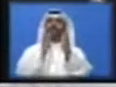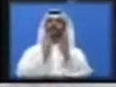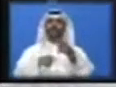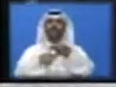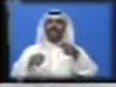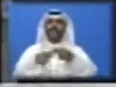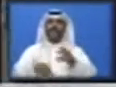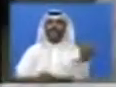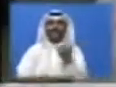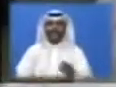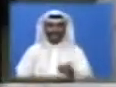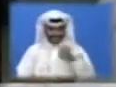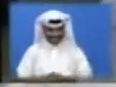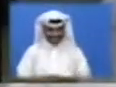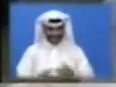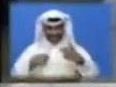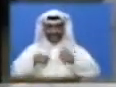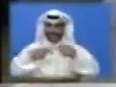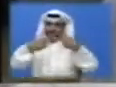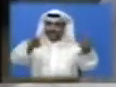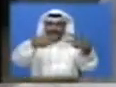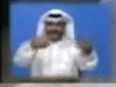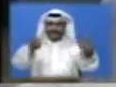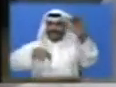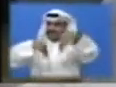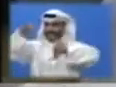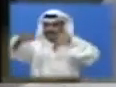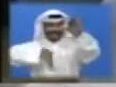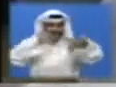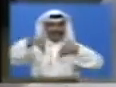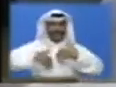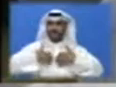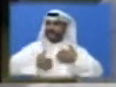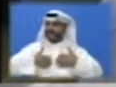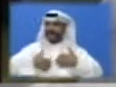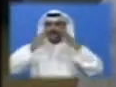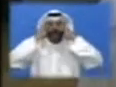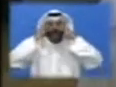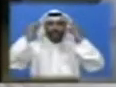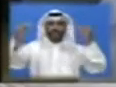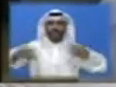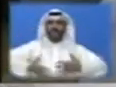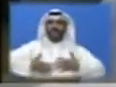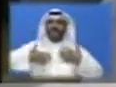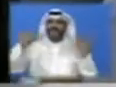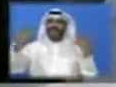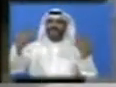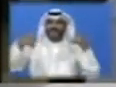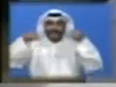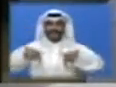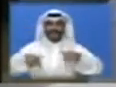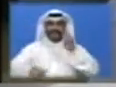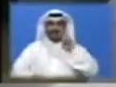بهذه المناسبة الهامة. الحقيقة استجابة لمشاعر الفرحة والسعادة اللي استشعرنا